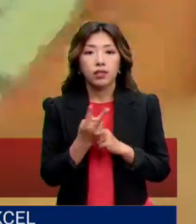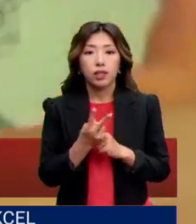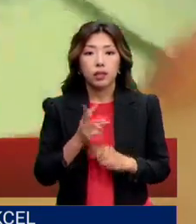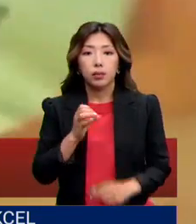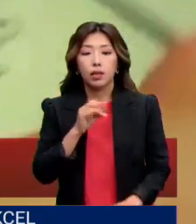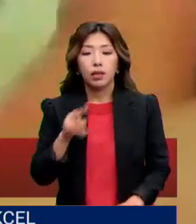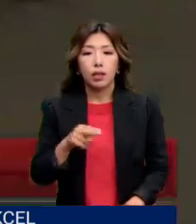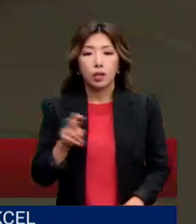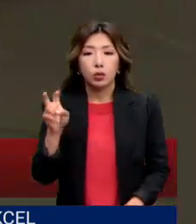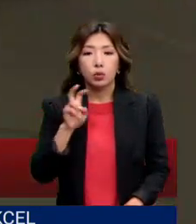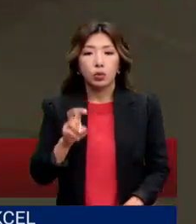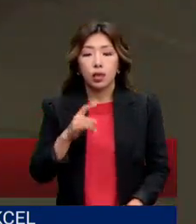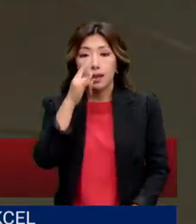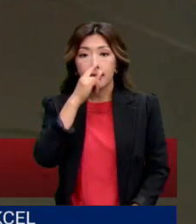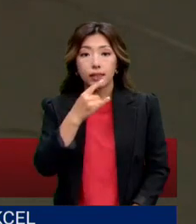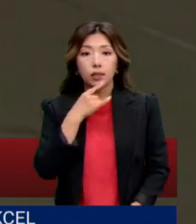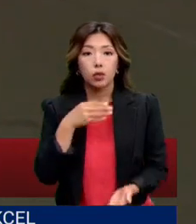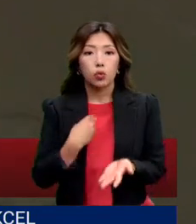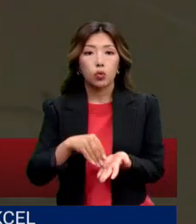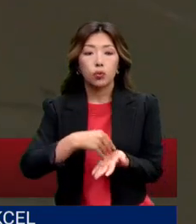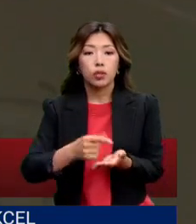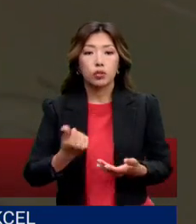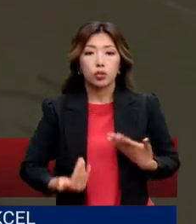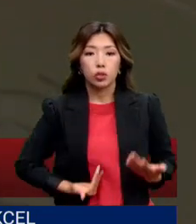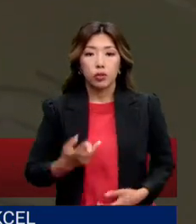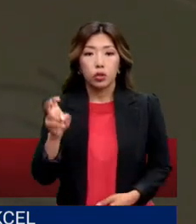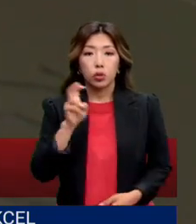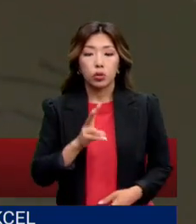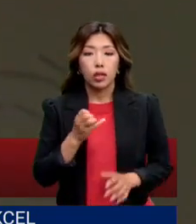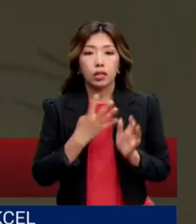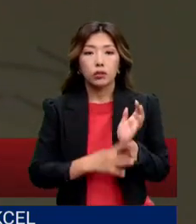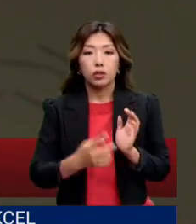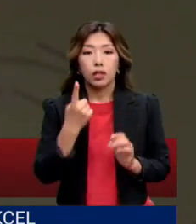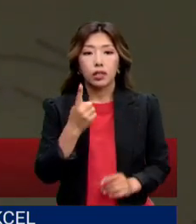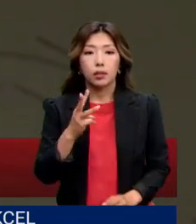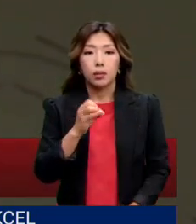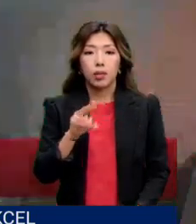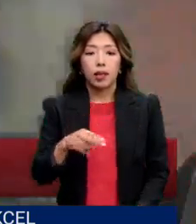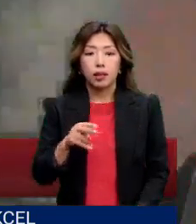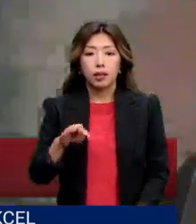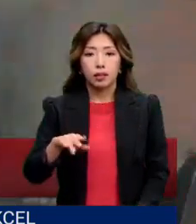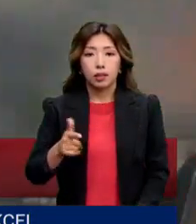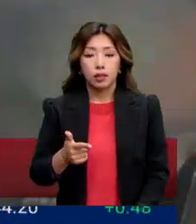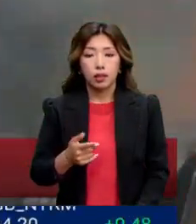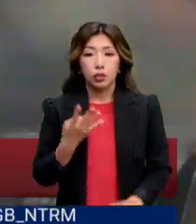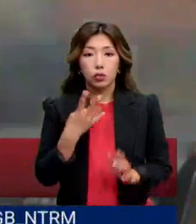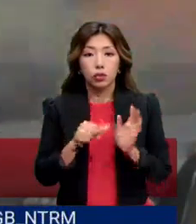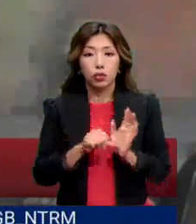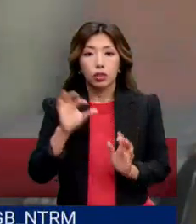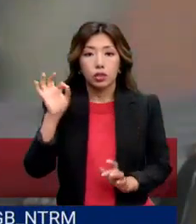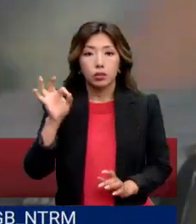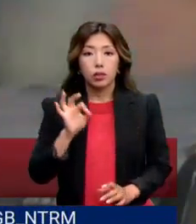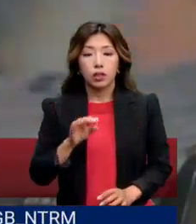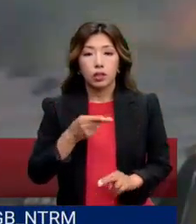12 миллиардов долларов. А вот казахстанцы купили наличные иностранные валюты на 91,5 миллиарда тенге. 46%